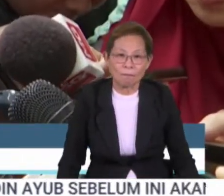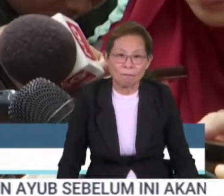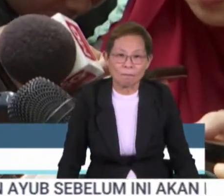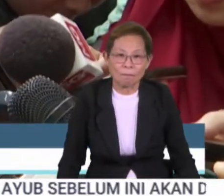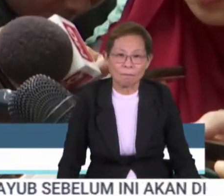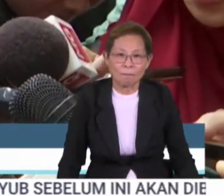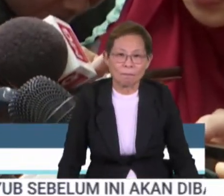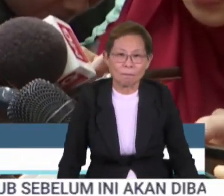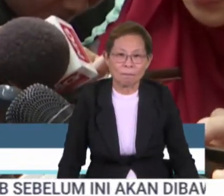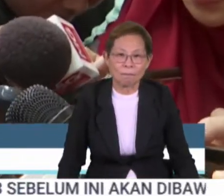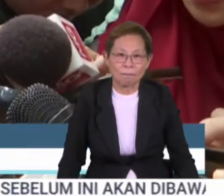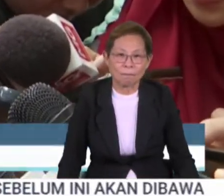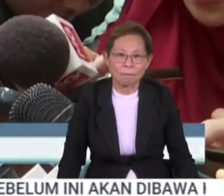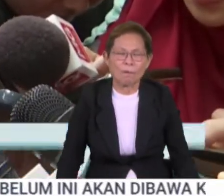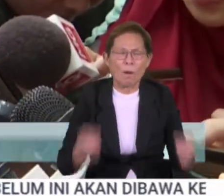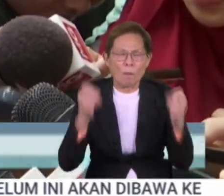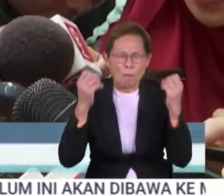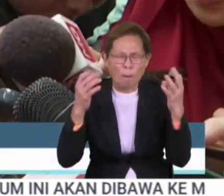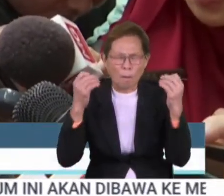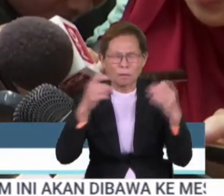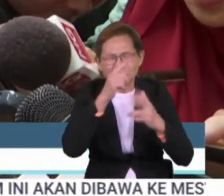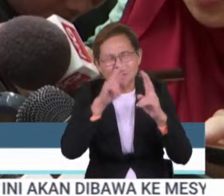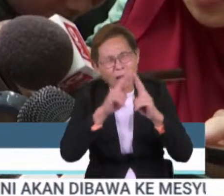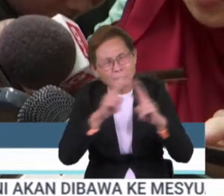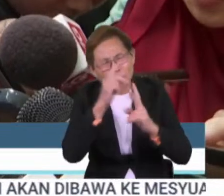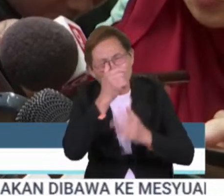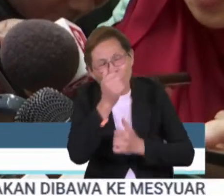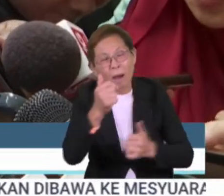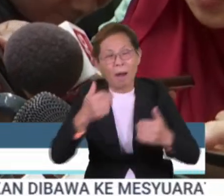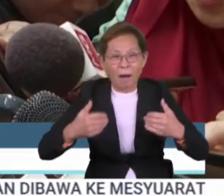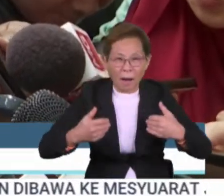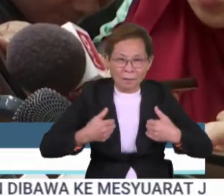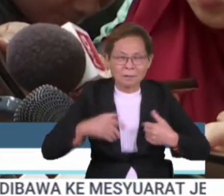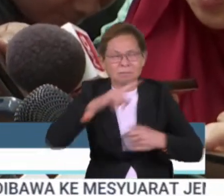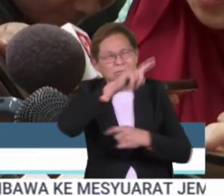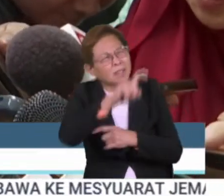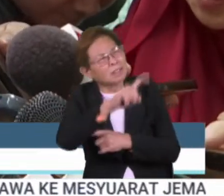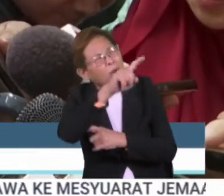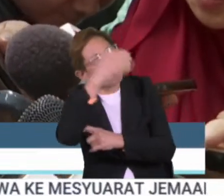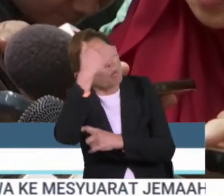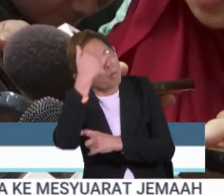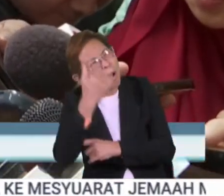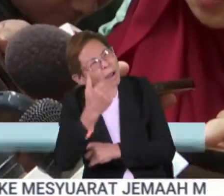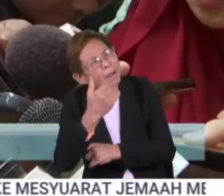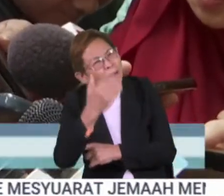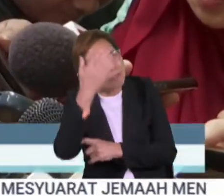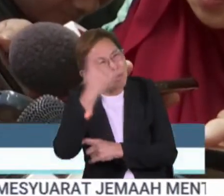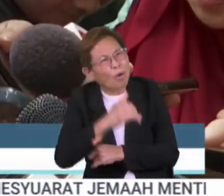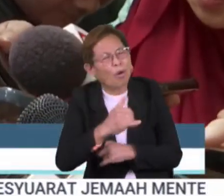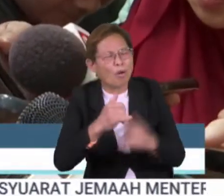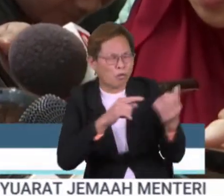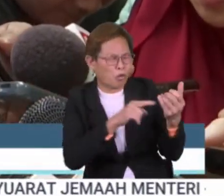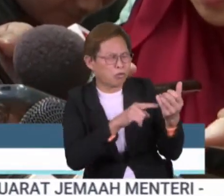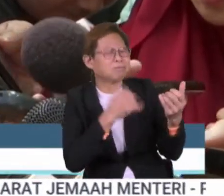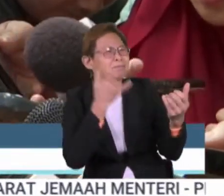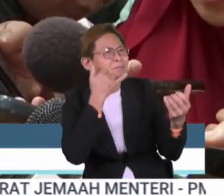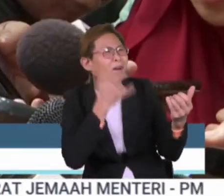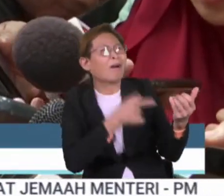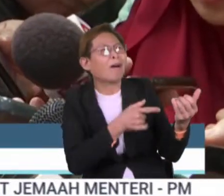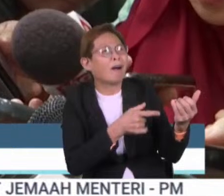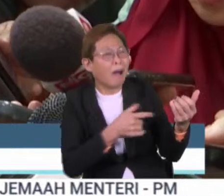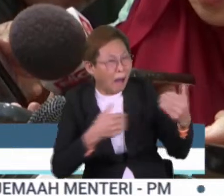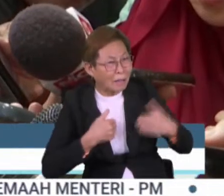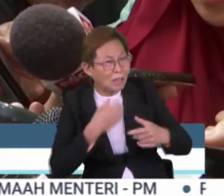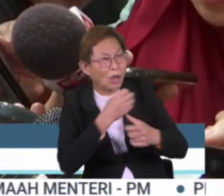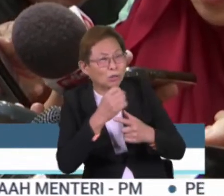Tapi ramai yang sangat berminat. Malah ada yang bertanya kenapa model phone sekian ada ataupun tak